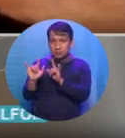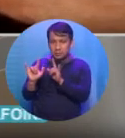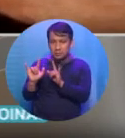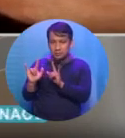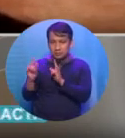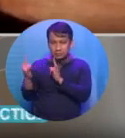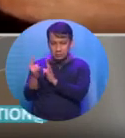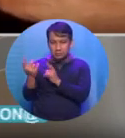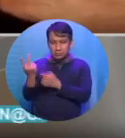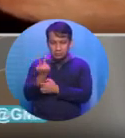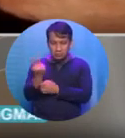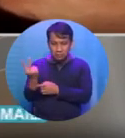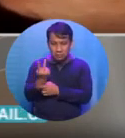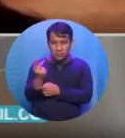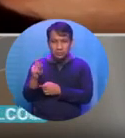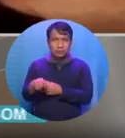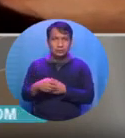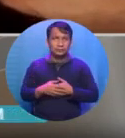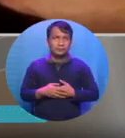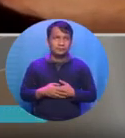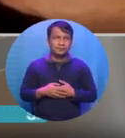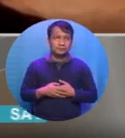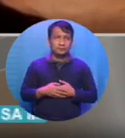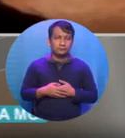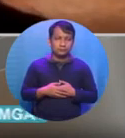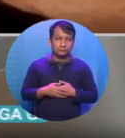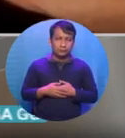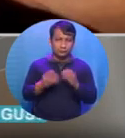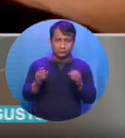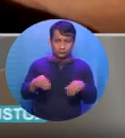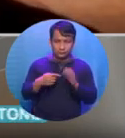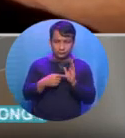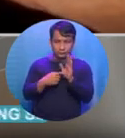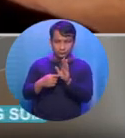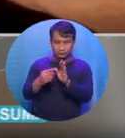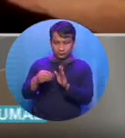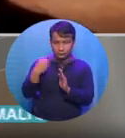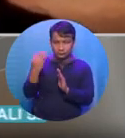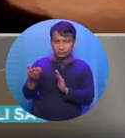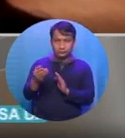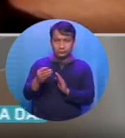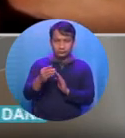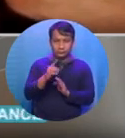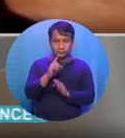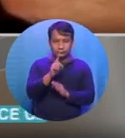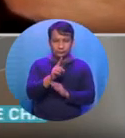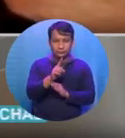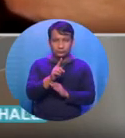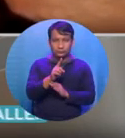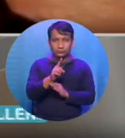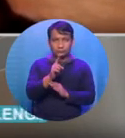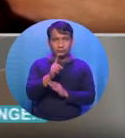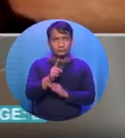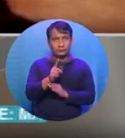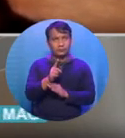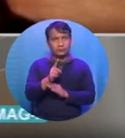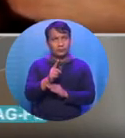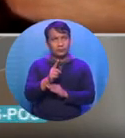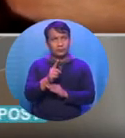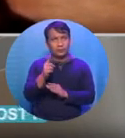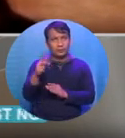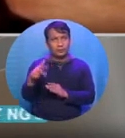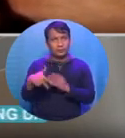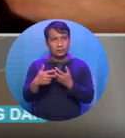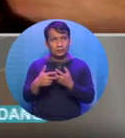in fact, ito pa, sinumbat niya. Nagbigay rin siya sa'yo ng buy one, take one na shorts. 300